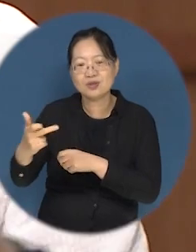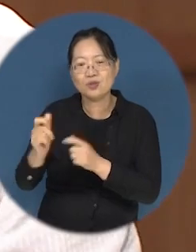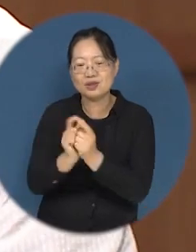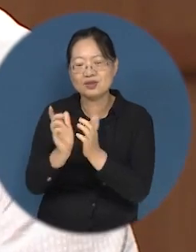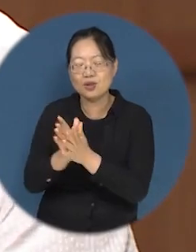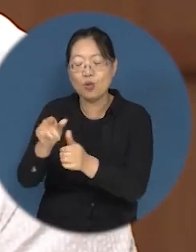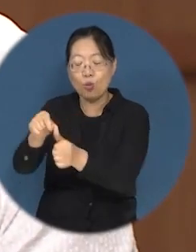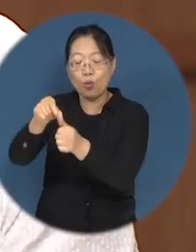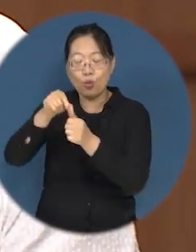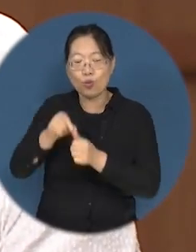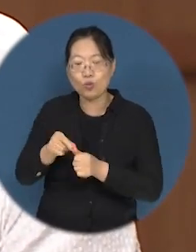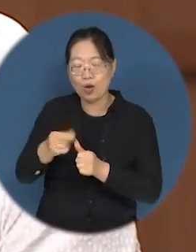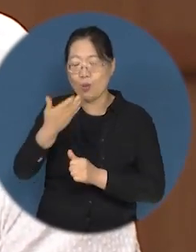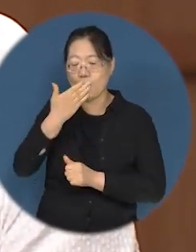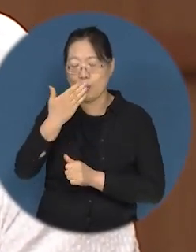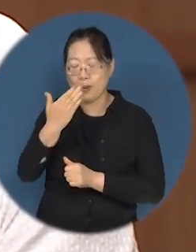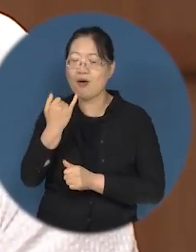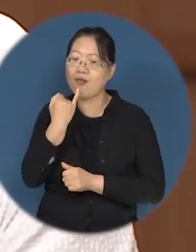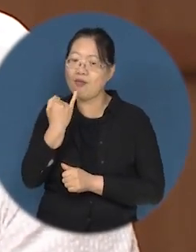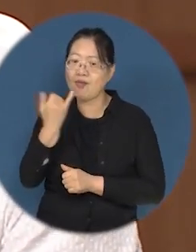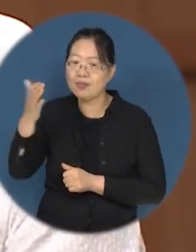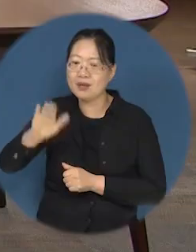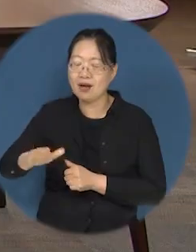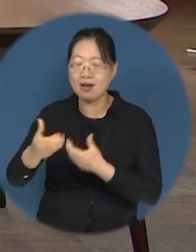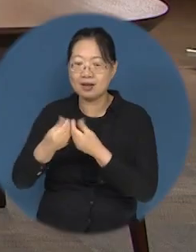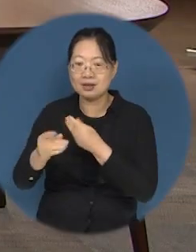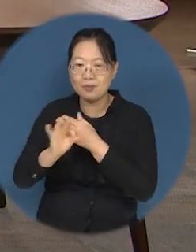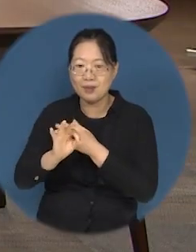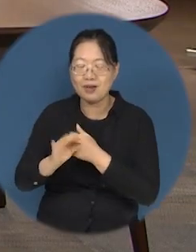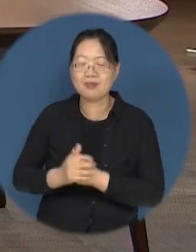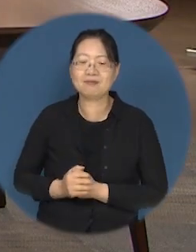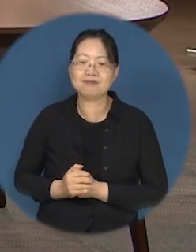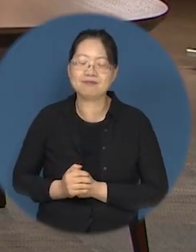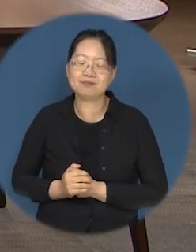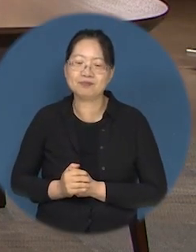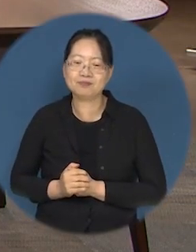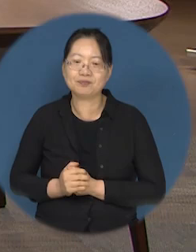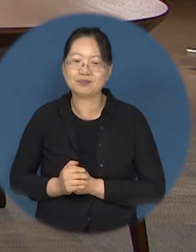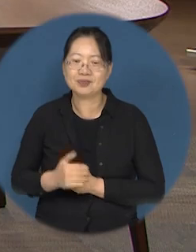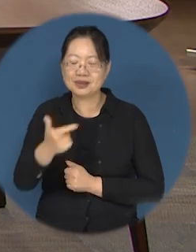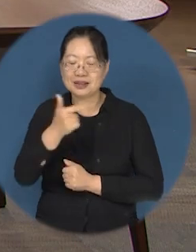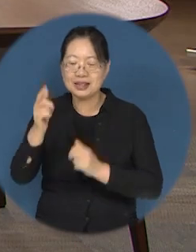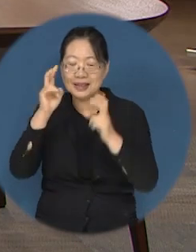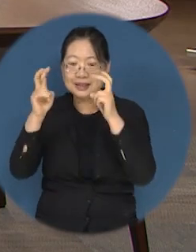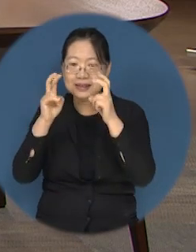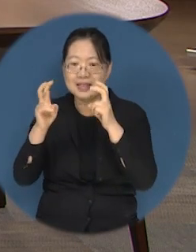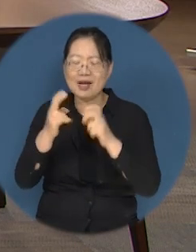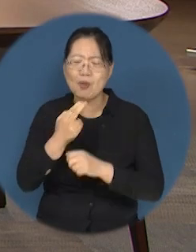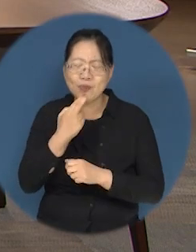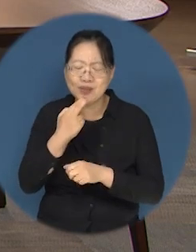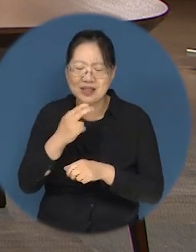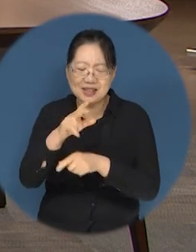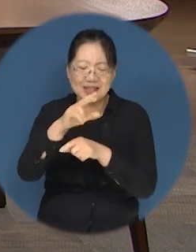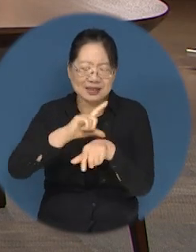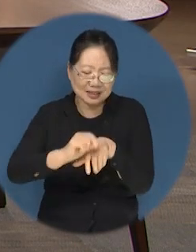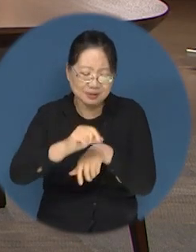직접 고용하는 그 경우가 있는데 예를 들어서 뭐 그런 기업체가 대기업이 있지 않은 지방의 경우에는 작은 규모 기업은